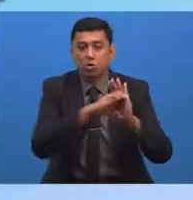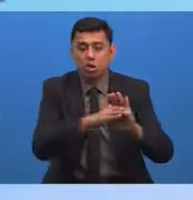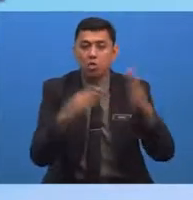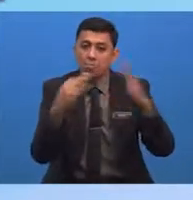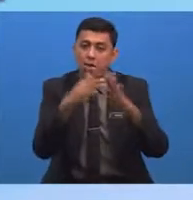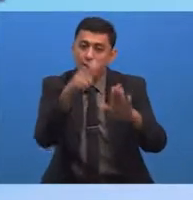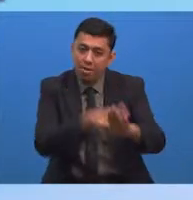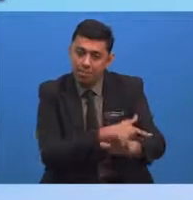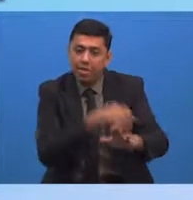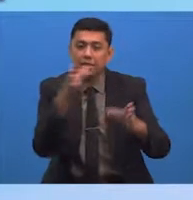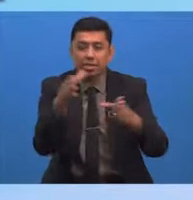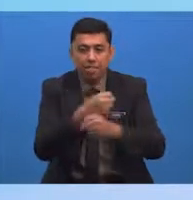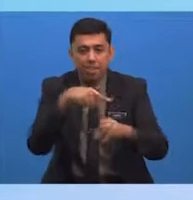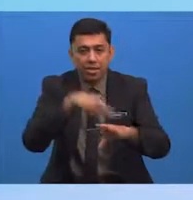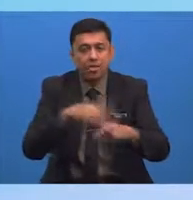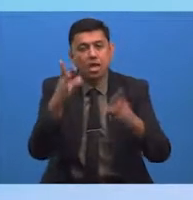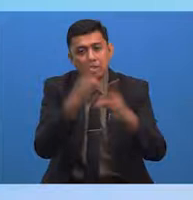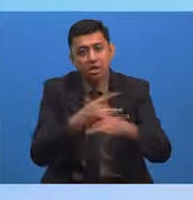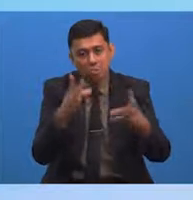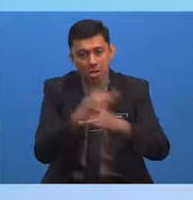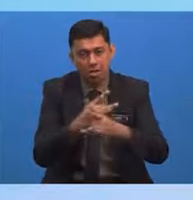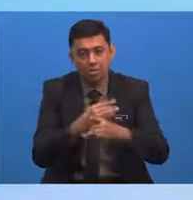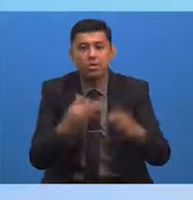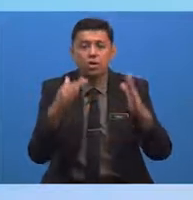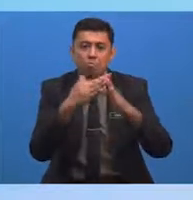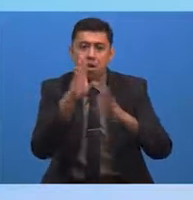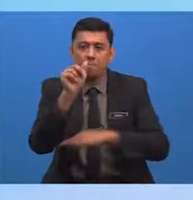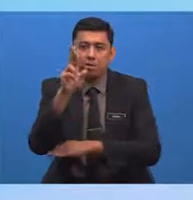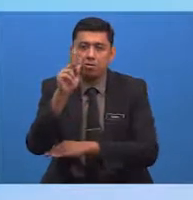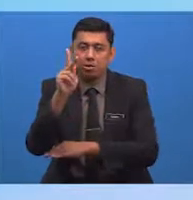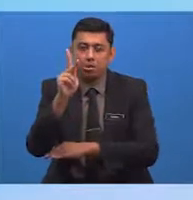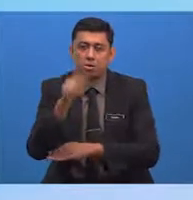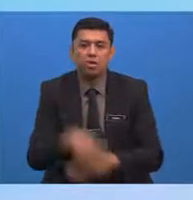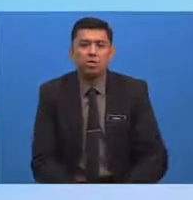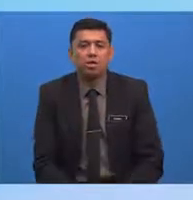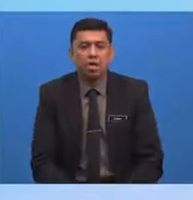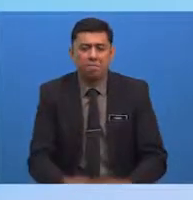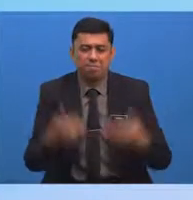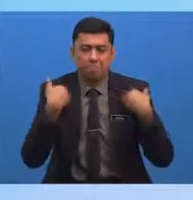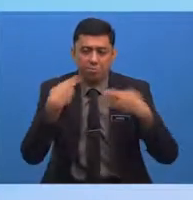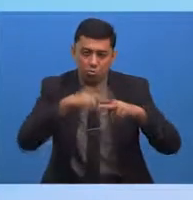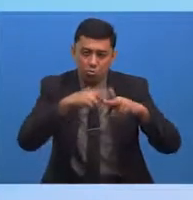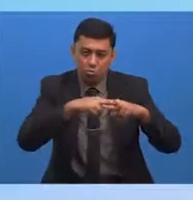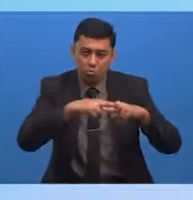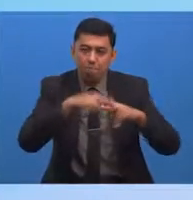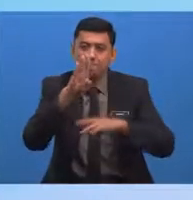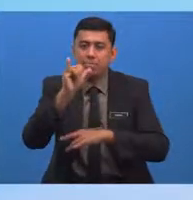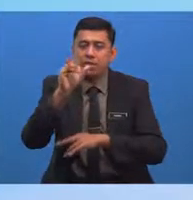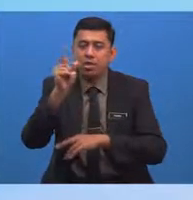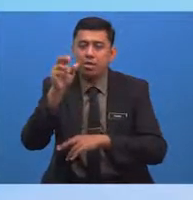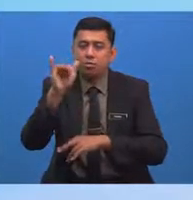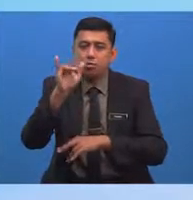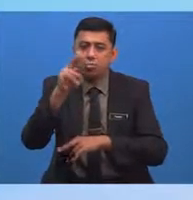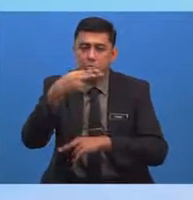rumah panjang yang terdapat di Sarawak. Rumah baru ini merupakan rumah didiami masyarakat suku Bidayuh